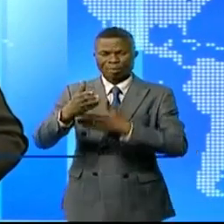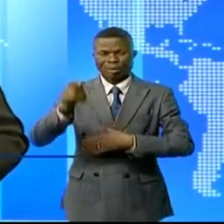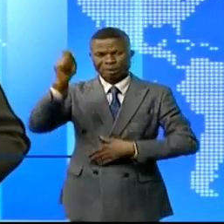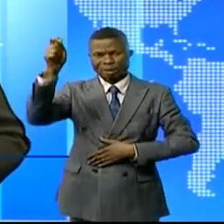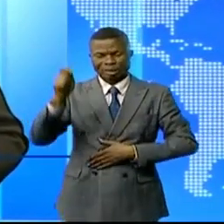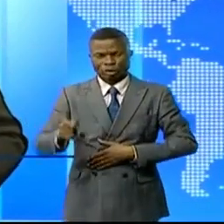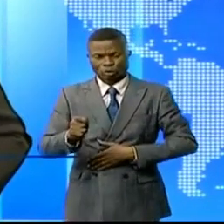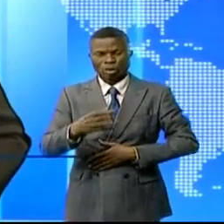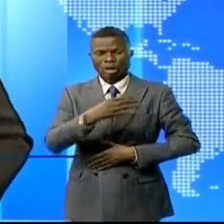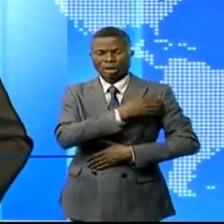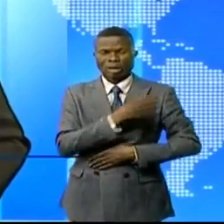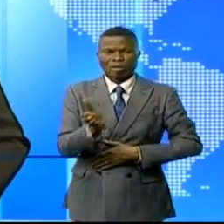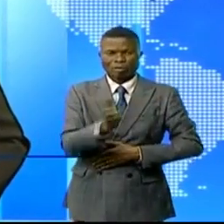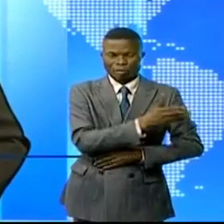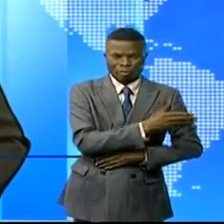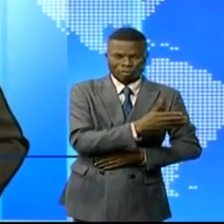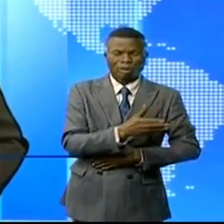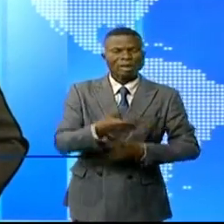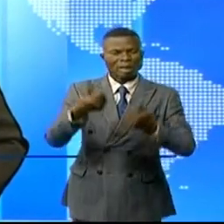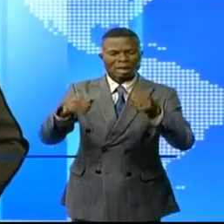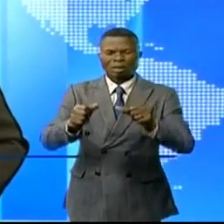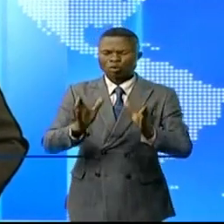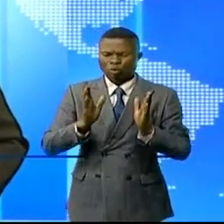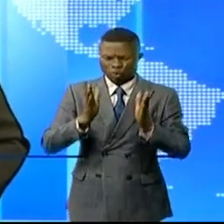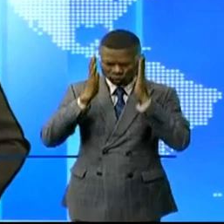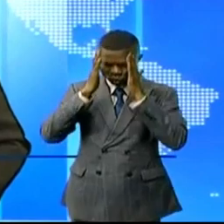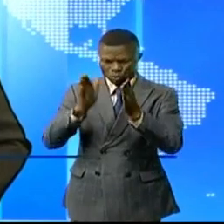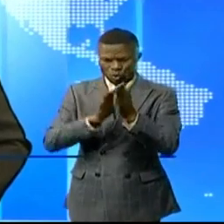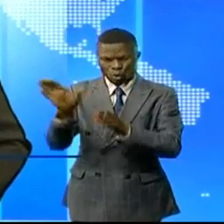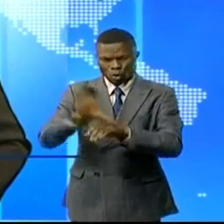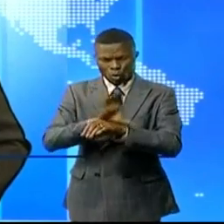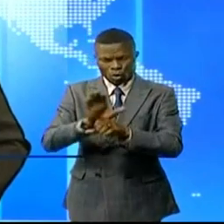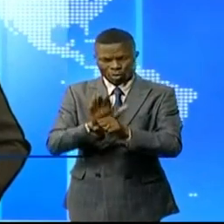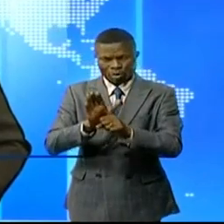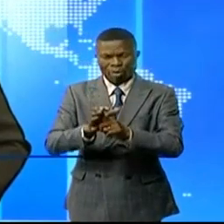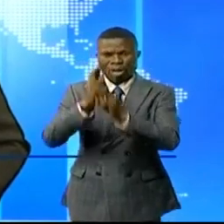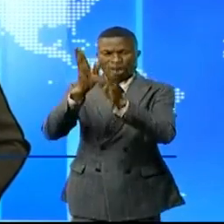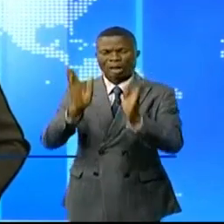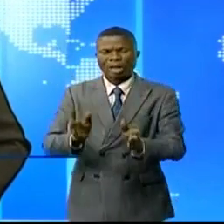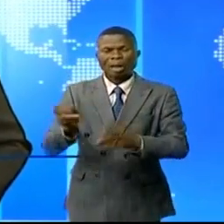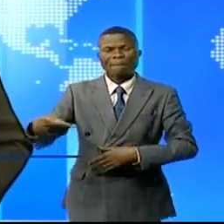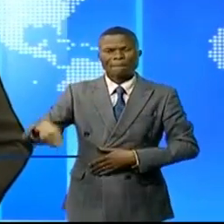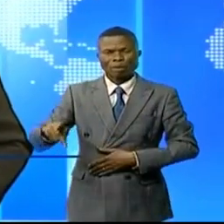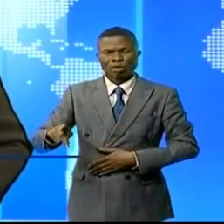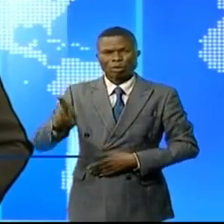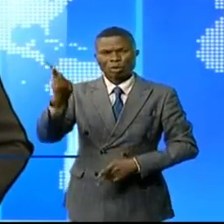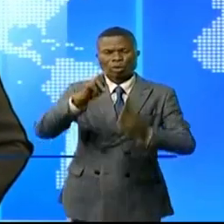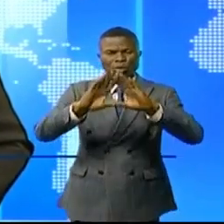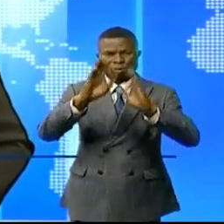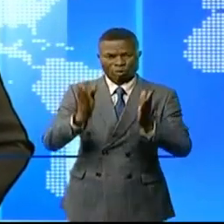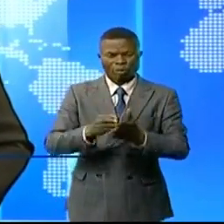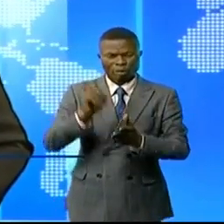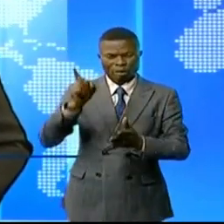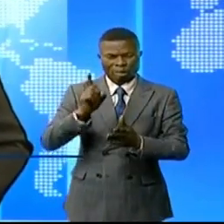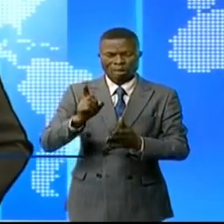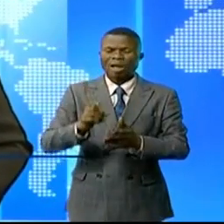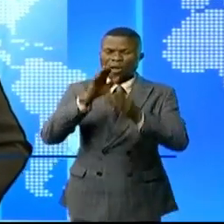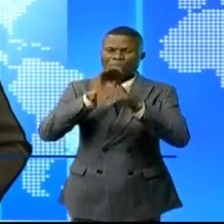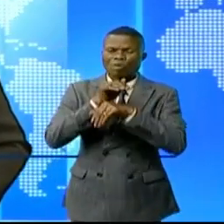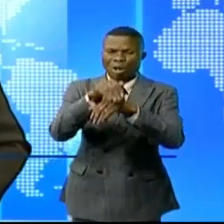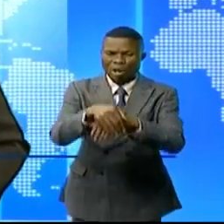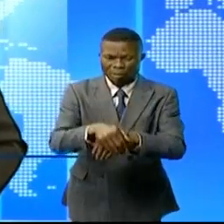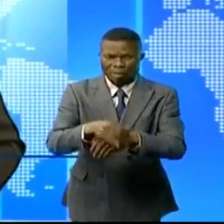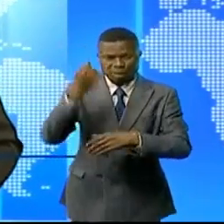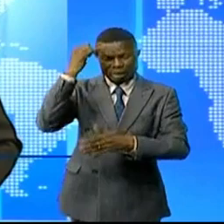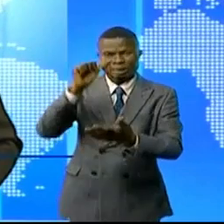une paix durable dans cette partie du pays. Pour le rapporteur de l'Assemblée provinciale, la population devrait s'approprier cette initiative,